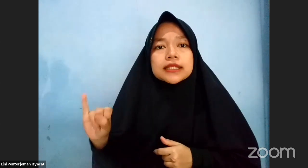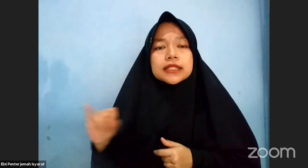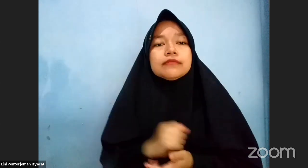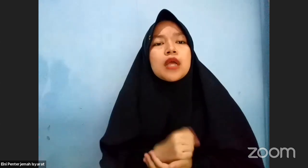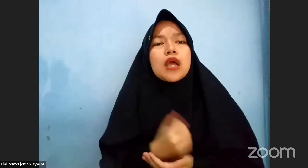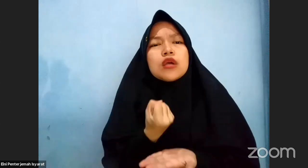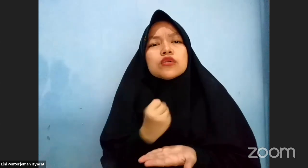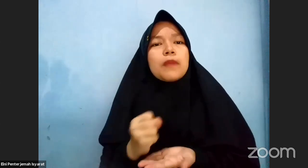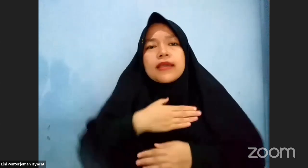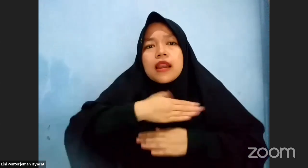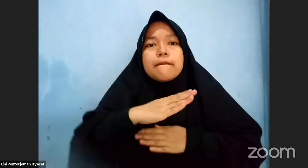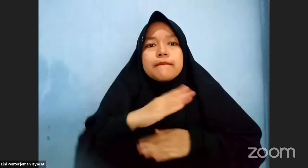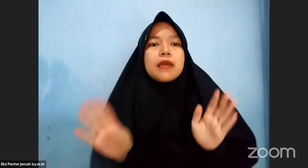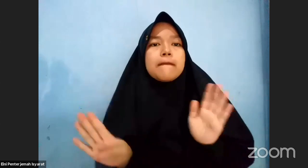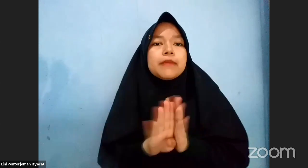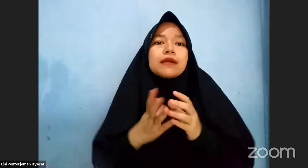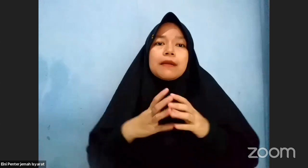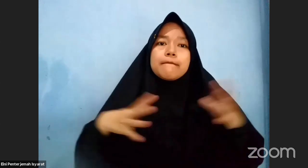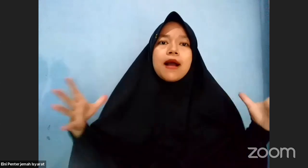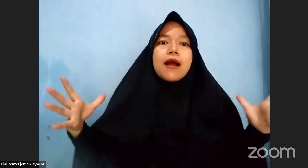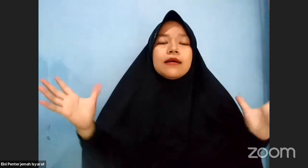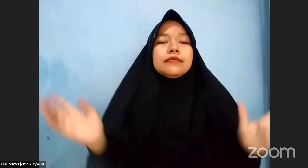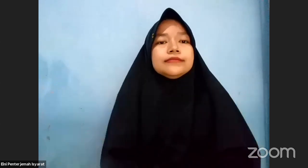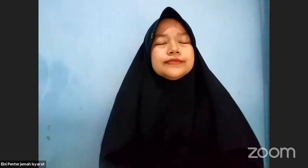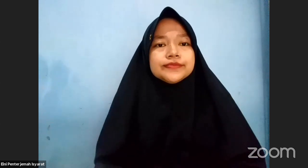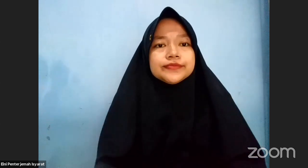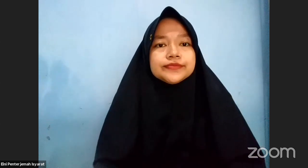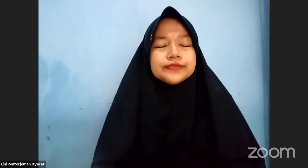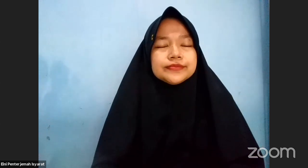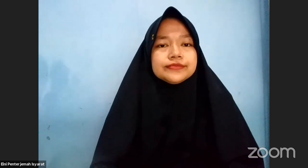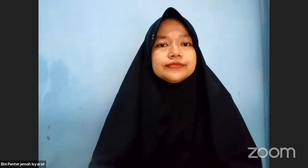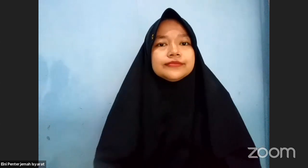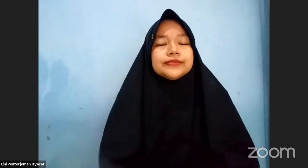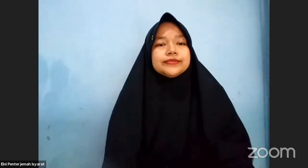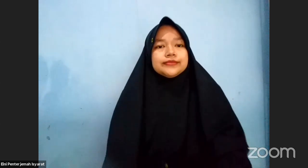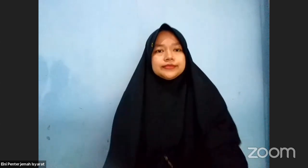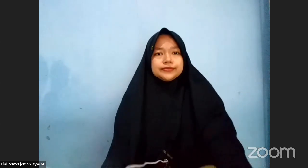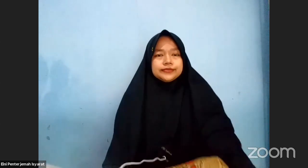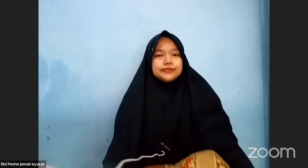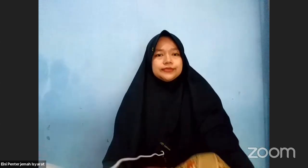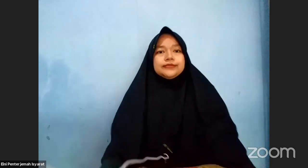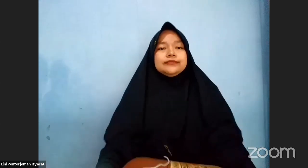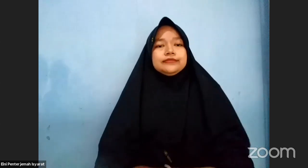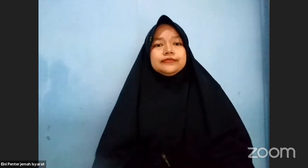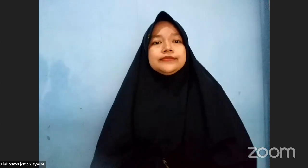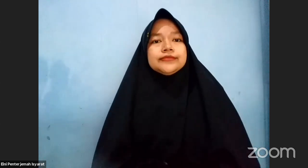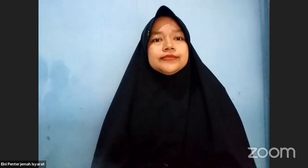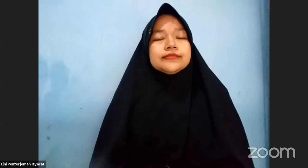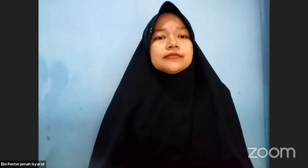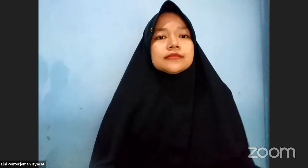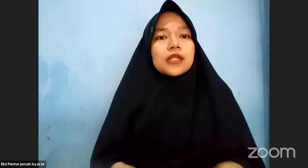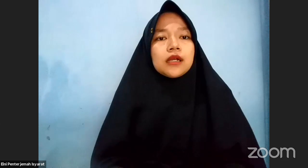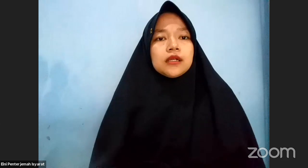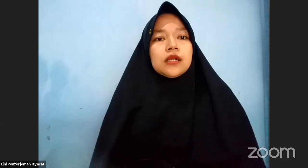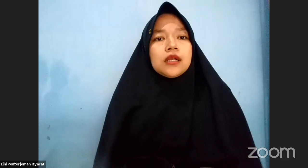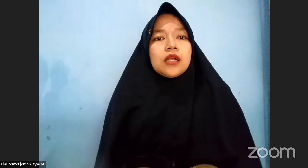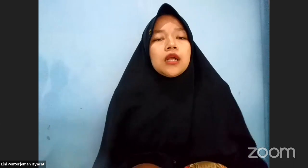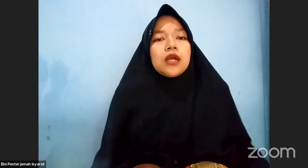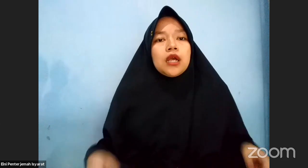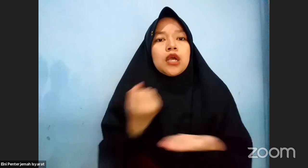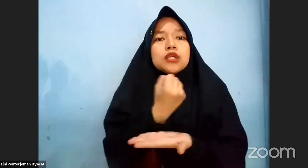penting ya buat temen-temen semua dua peserta acara ini jadi radio mana Jadi nanti akan mempermudah kalau yang